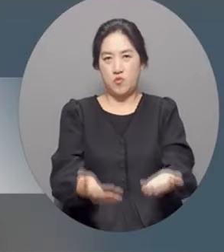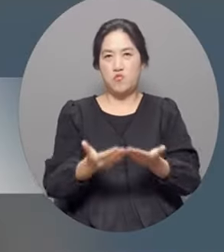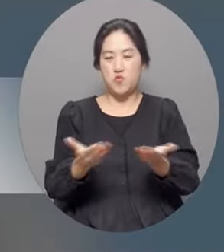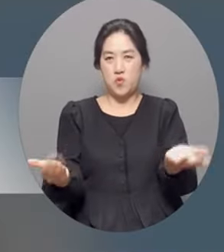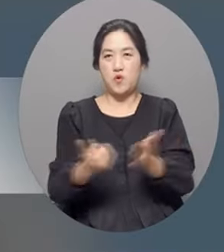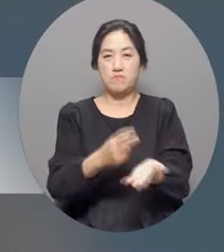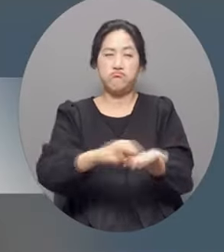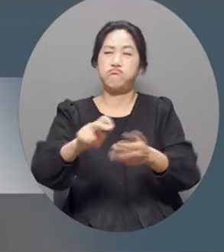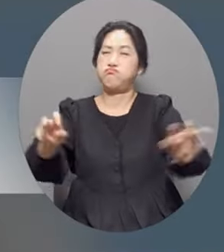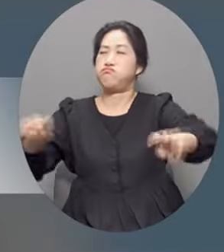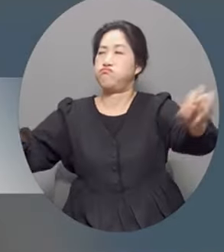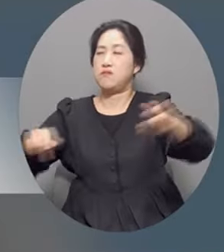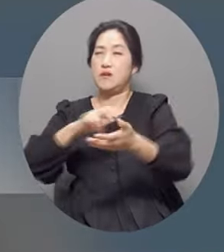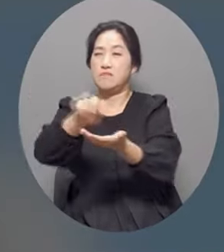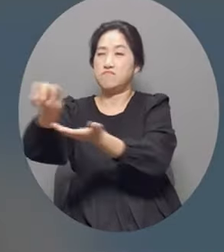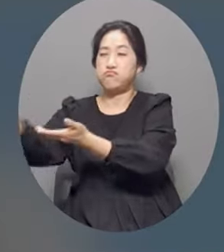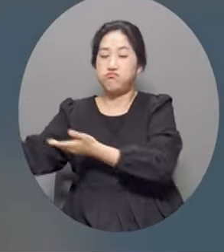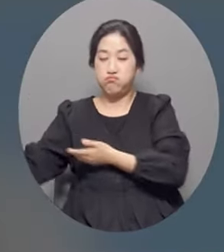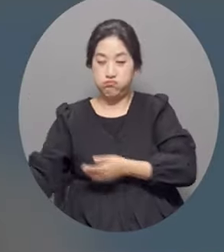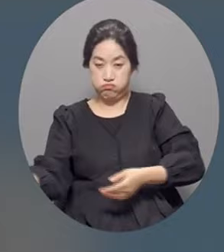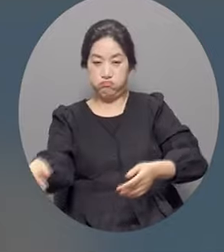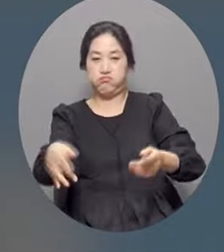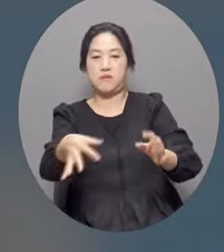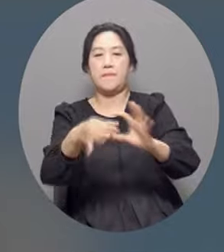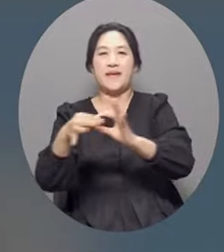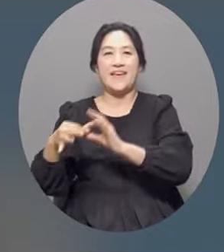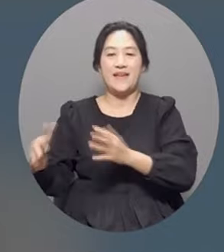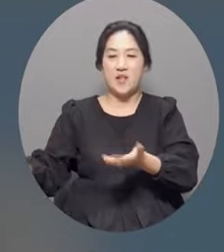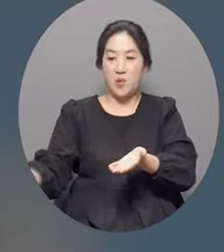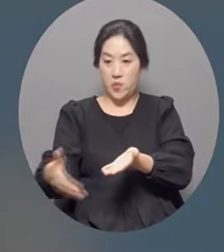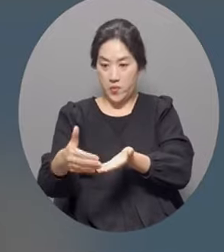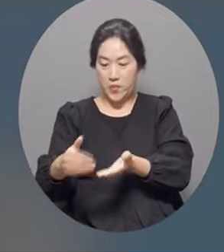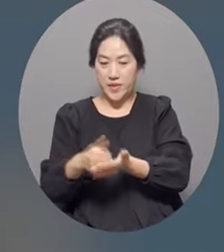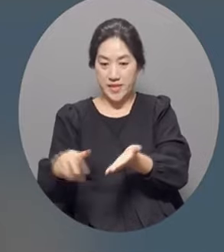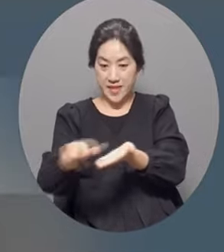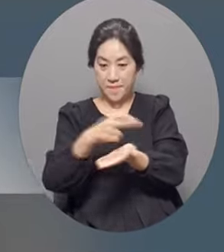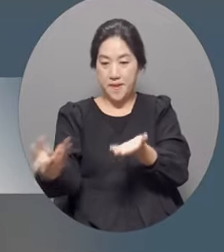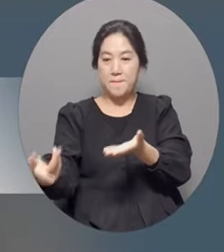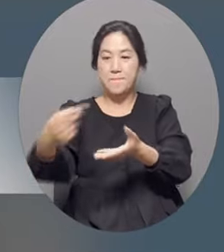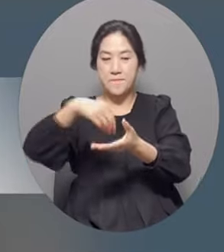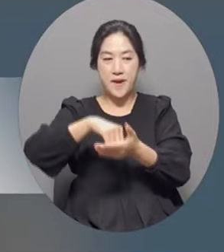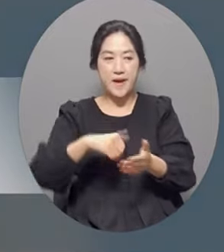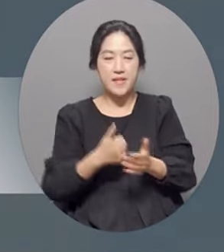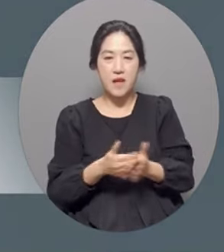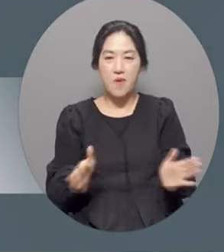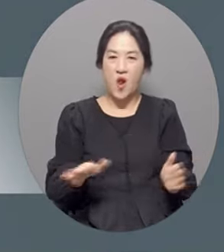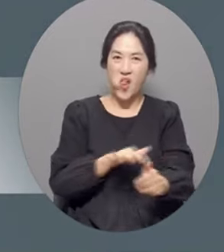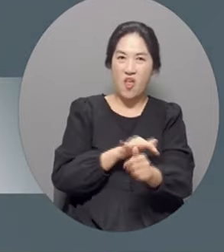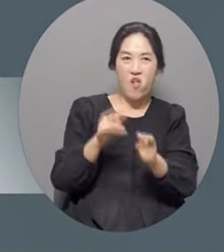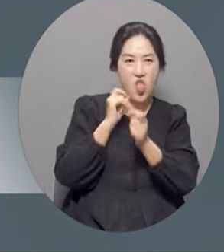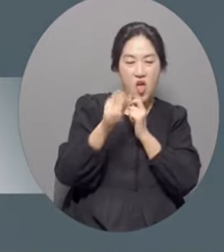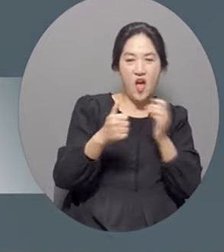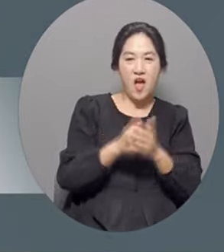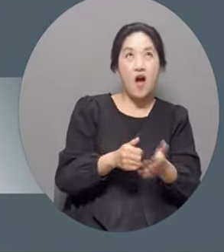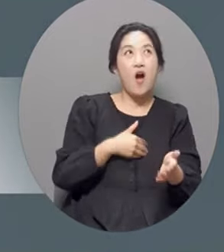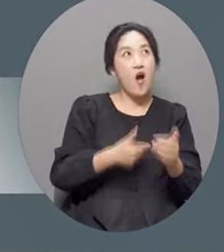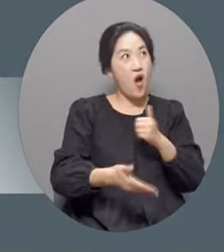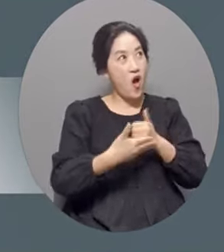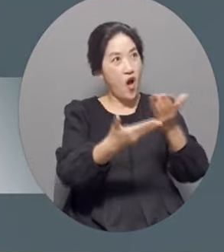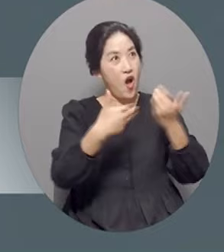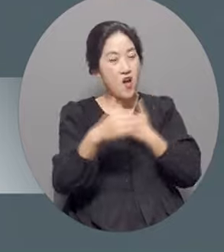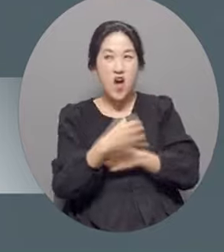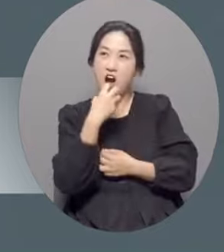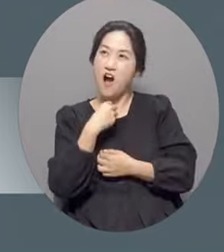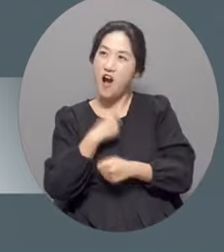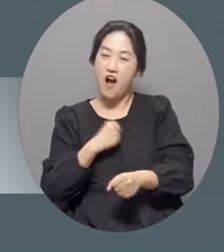다수에게 뿌려 투자자들을 모았습니다 투자자들이 대화방에 들어오면 바람 잡들이 나서 전문가의 추천 덕에 수익을